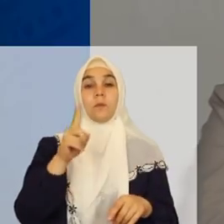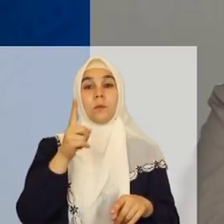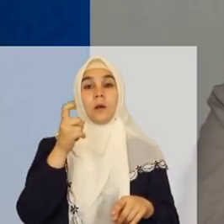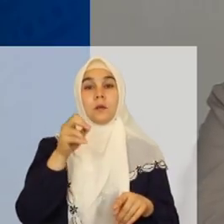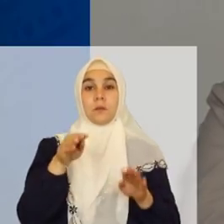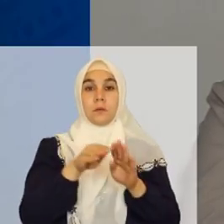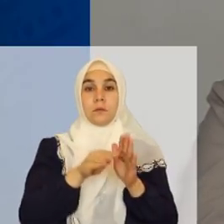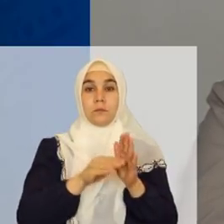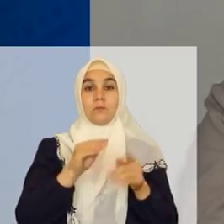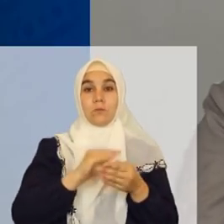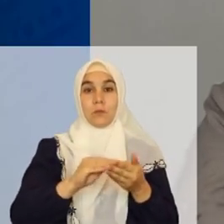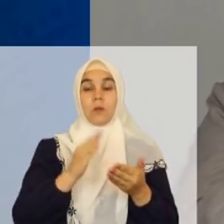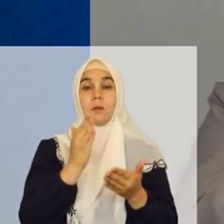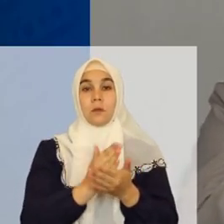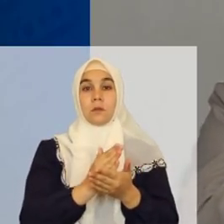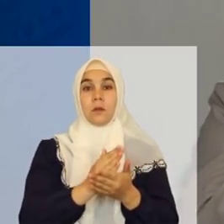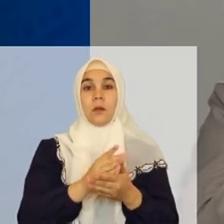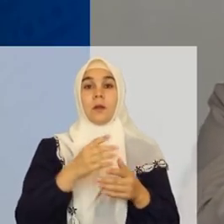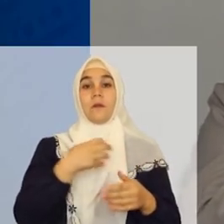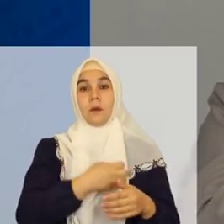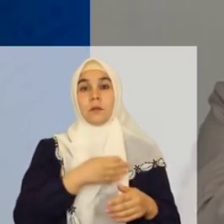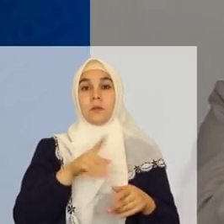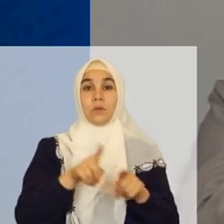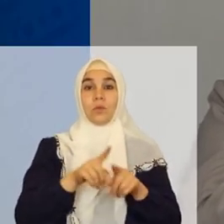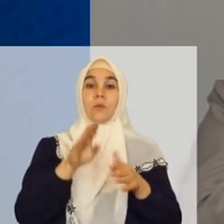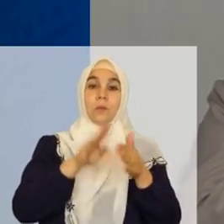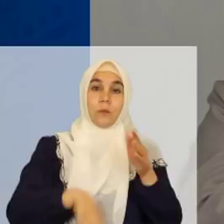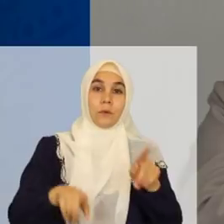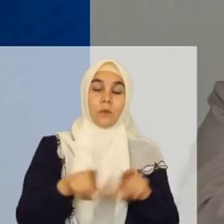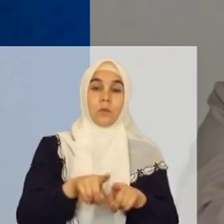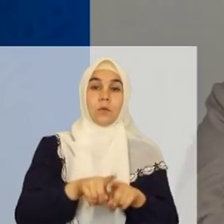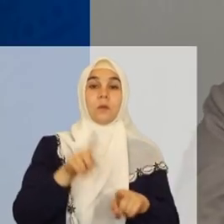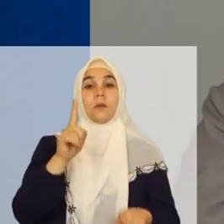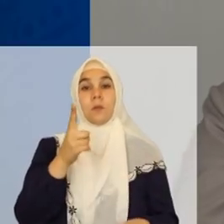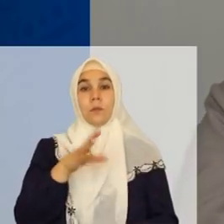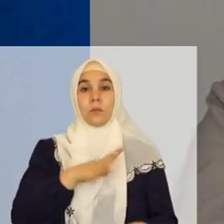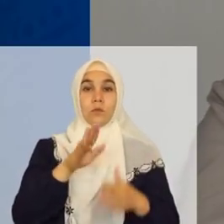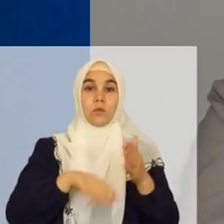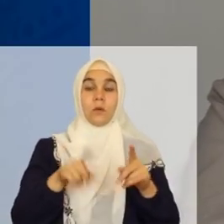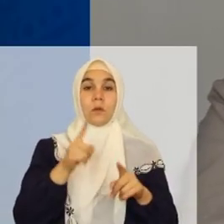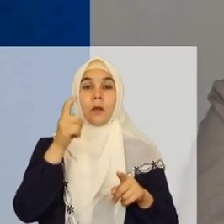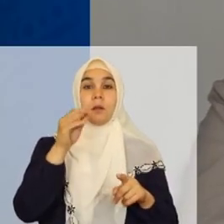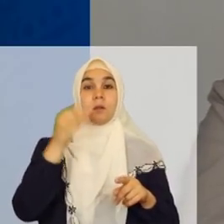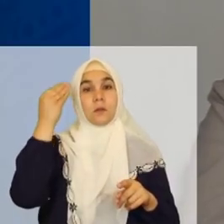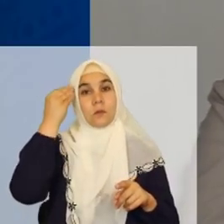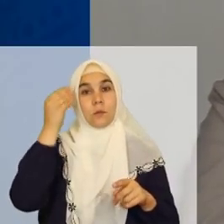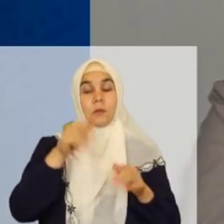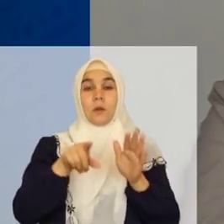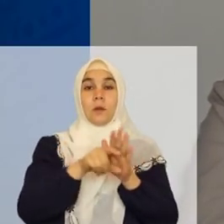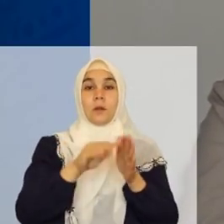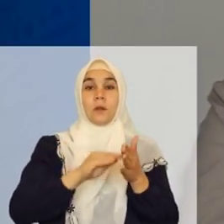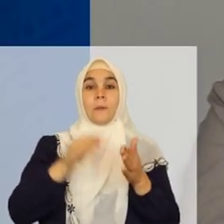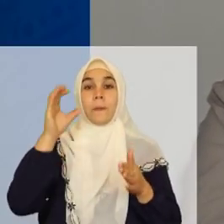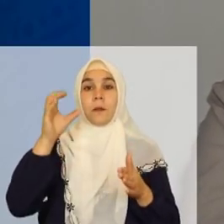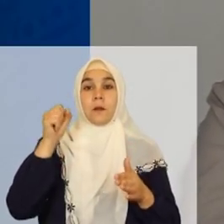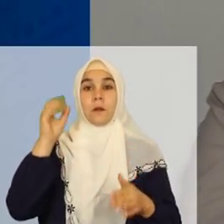kelgan. Lekin muhim joyi tushib qolgan. Tushib qolgani nima? Hadisning aslini o'rganadigan bo'lsak, Rasul